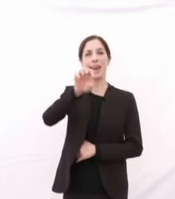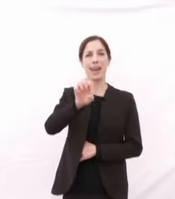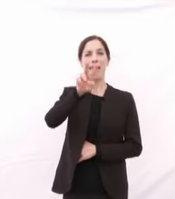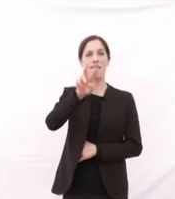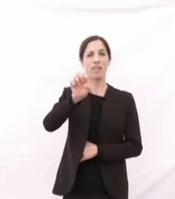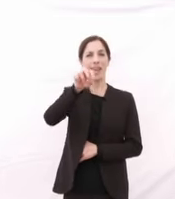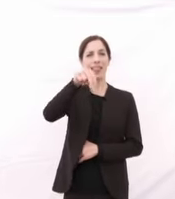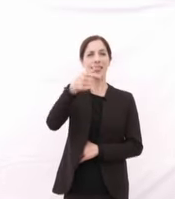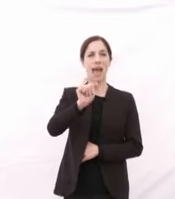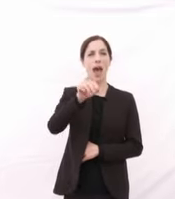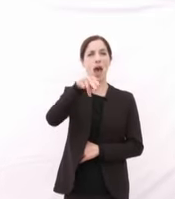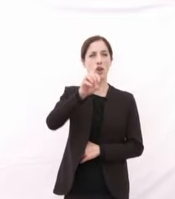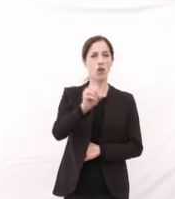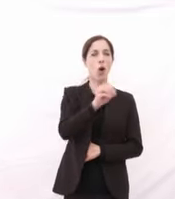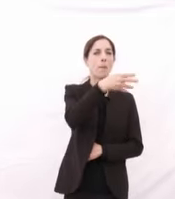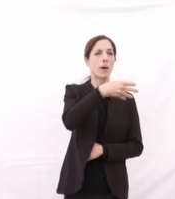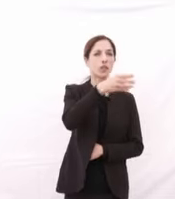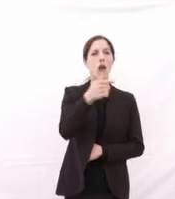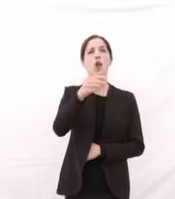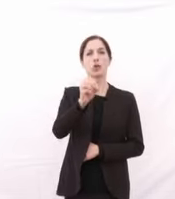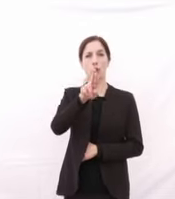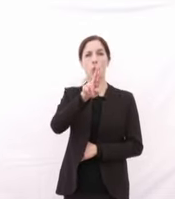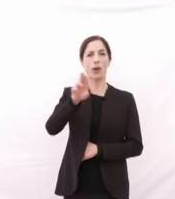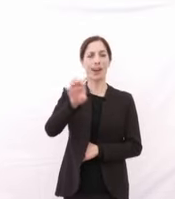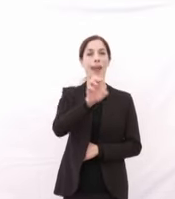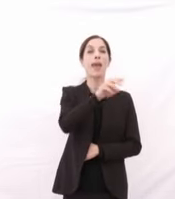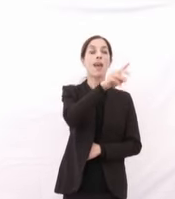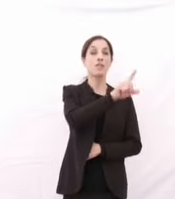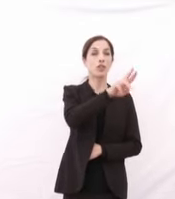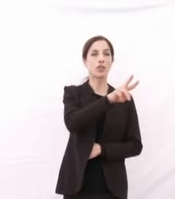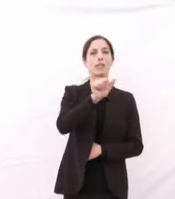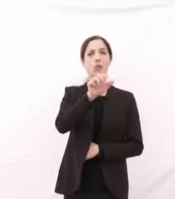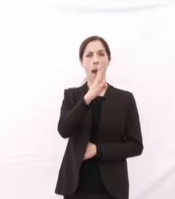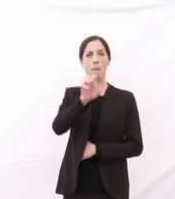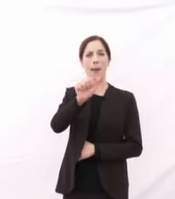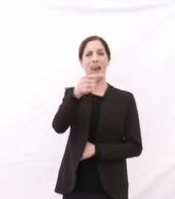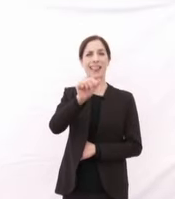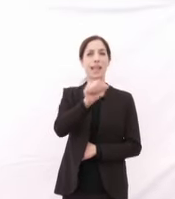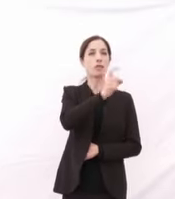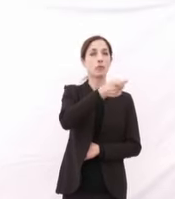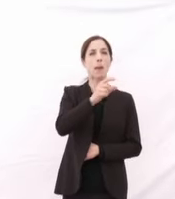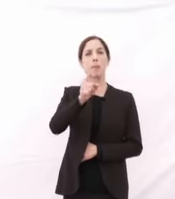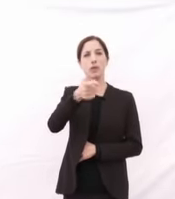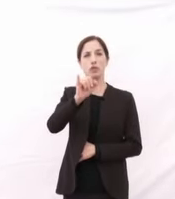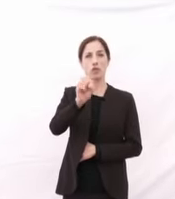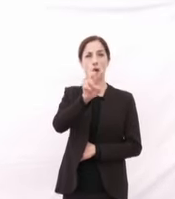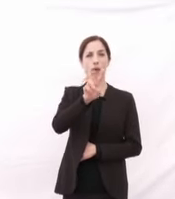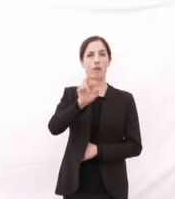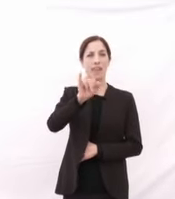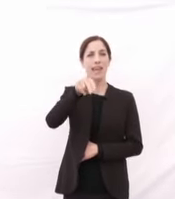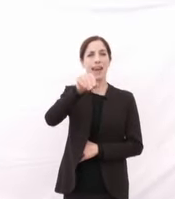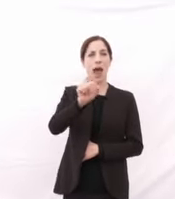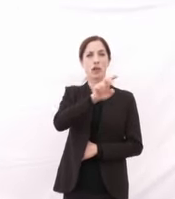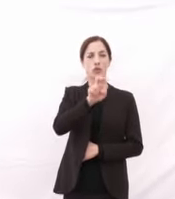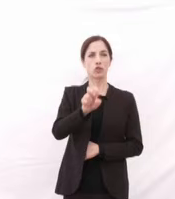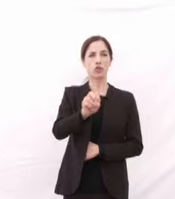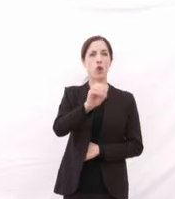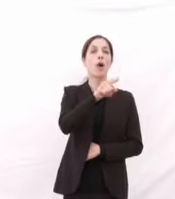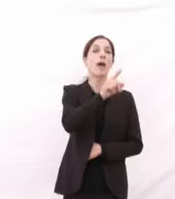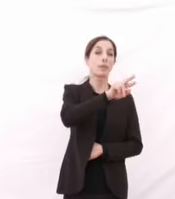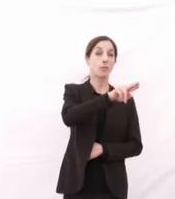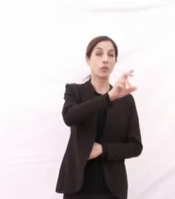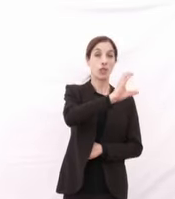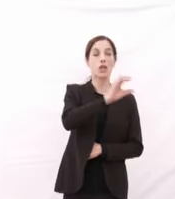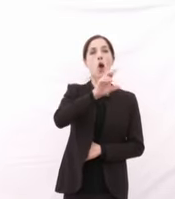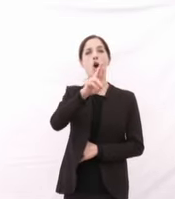Marcello Torre. Vincenzo Abate. Giuseppe Giovinazzo. Ciro Rossetti. Filomena